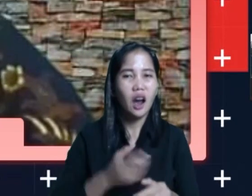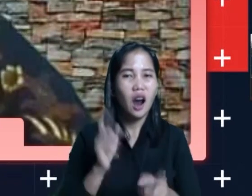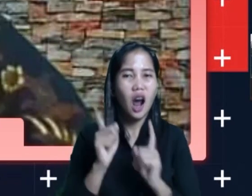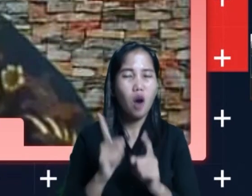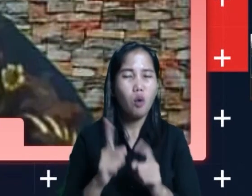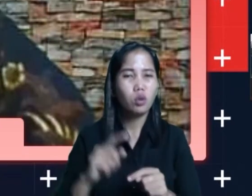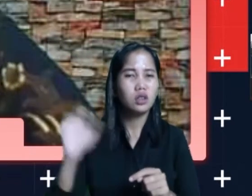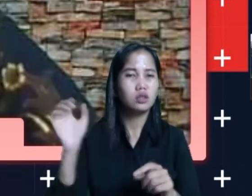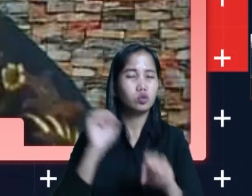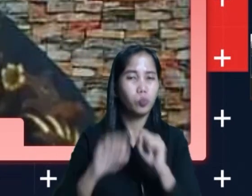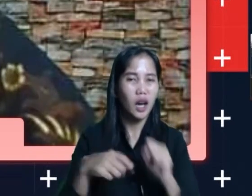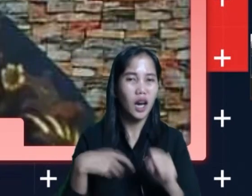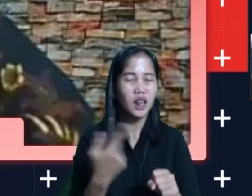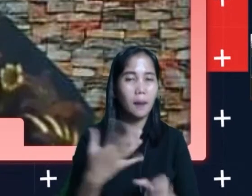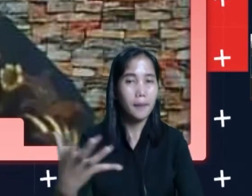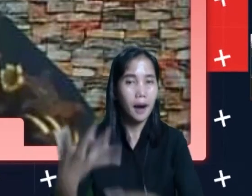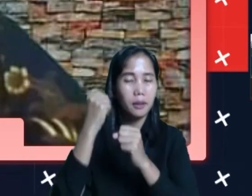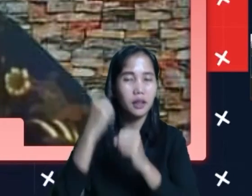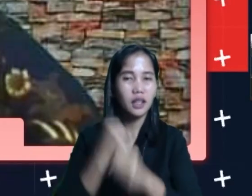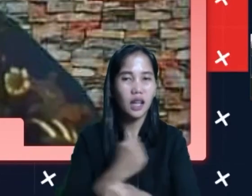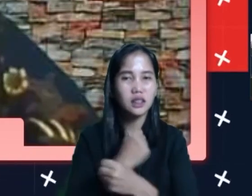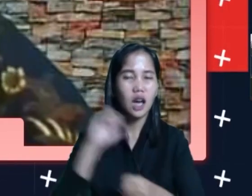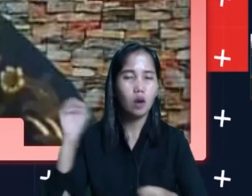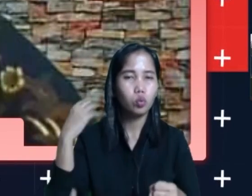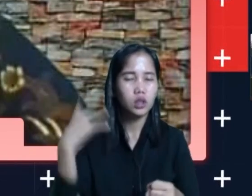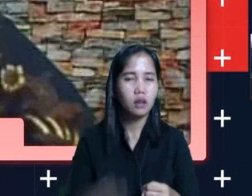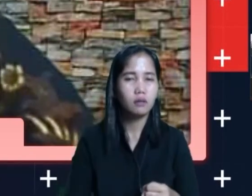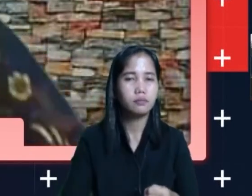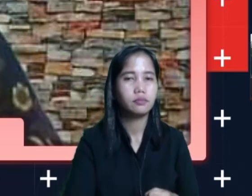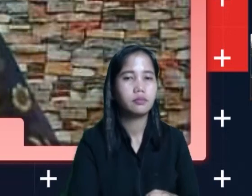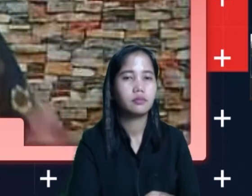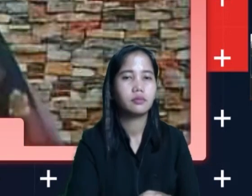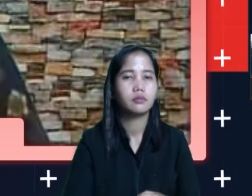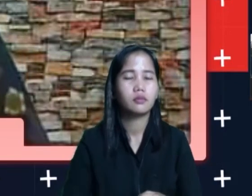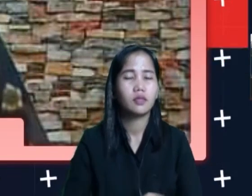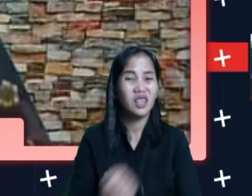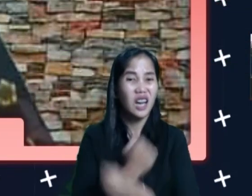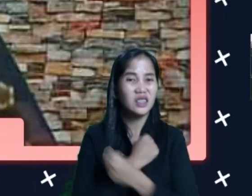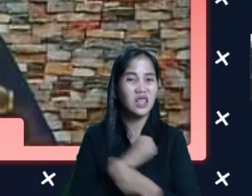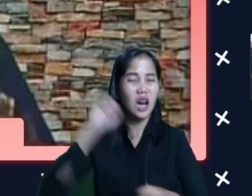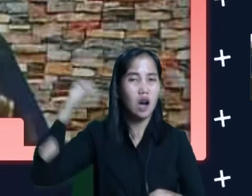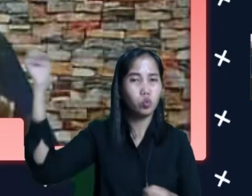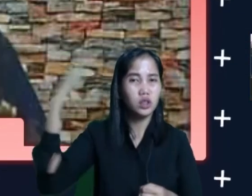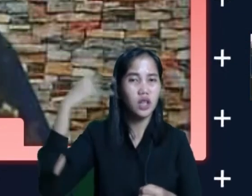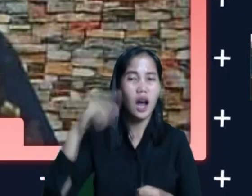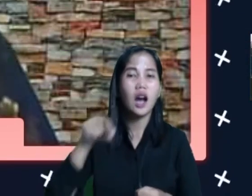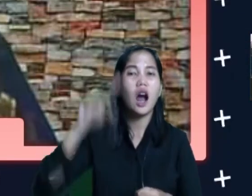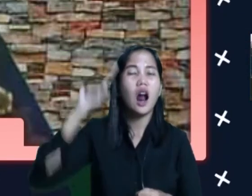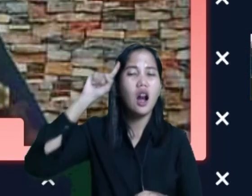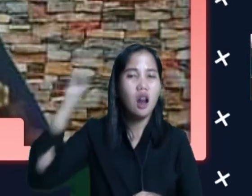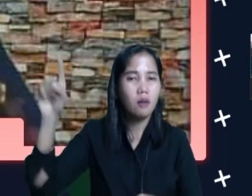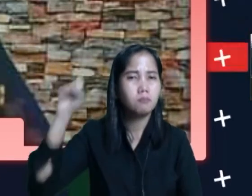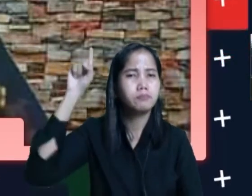C, kasih karunia Allah itu perlu karena itulah yang menyanggupkan